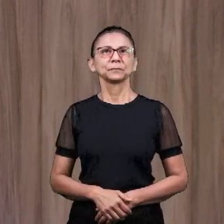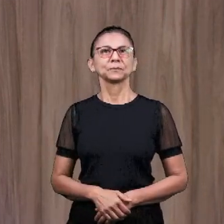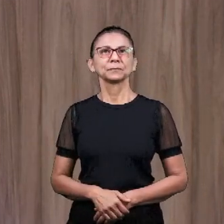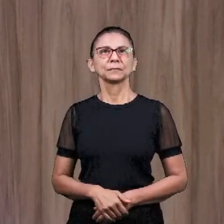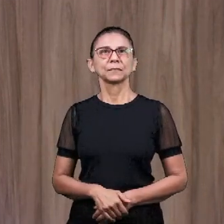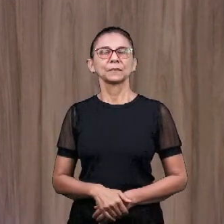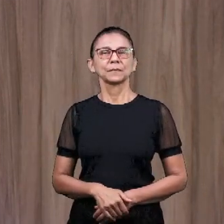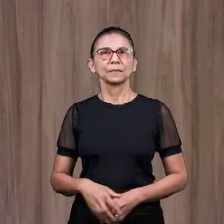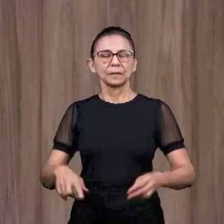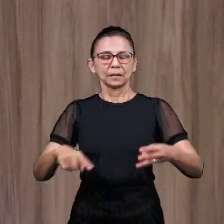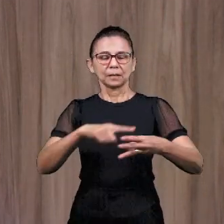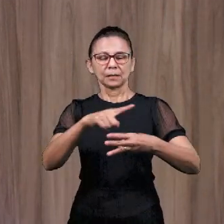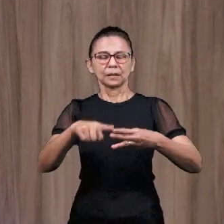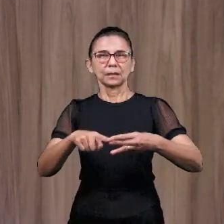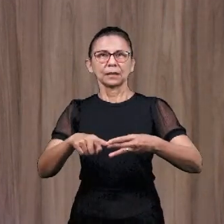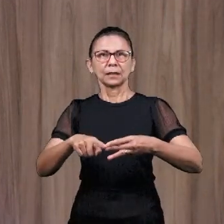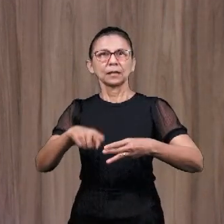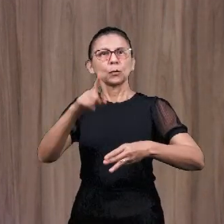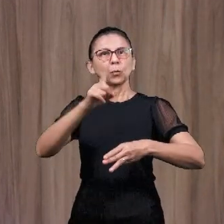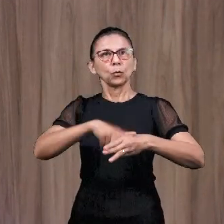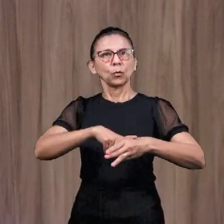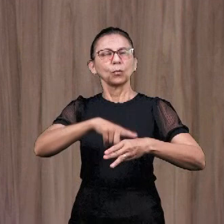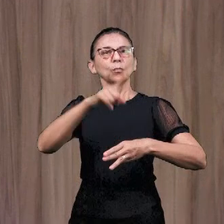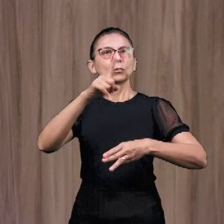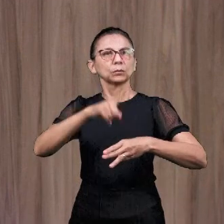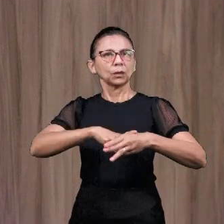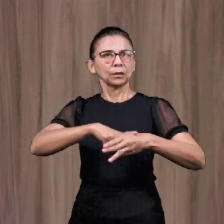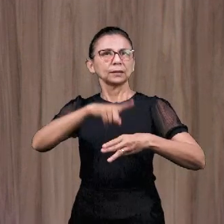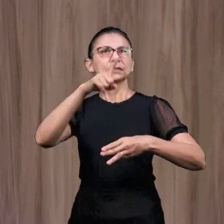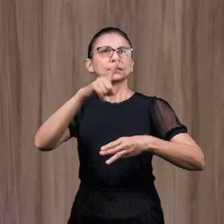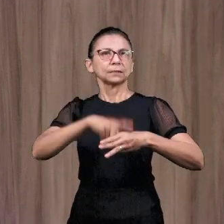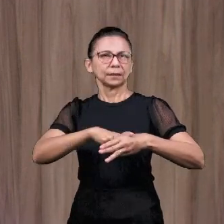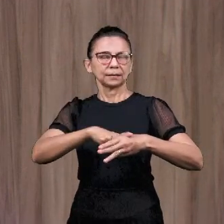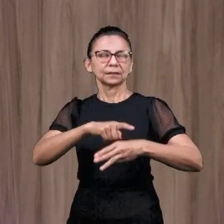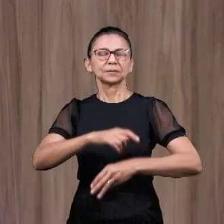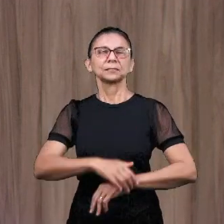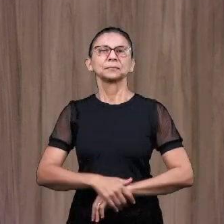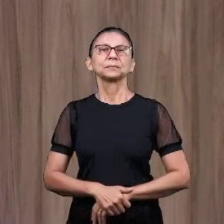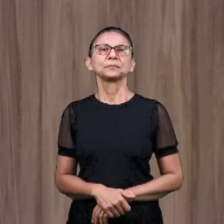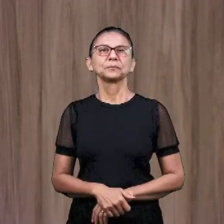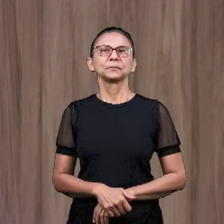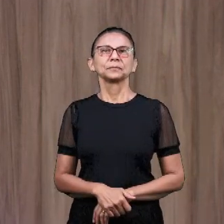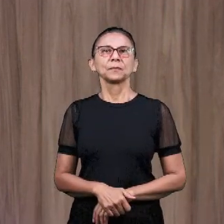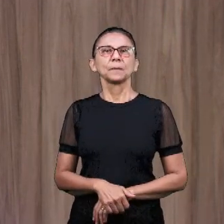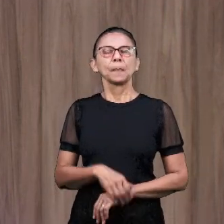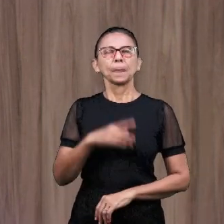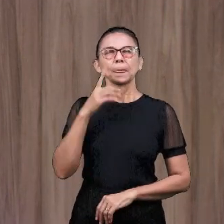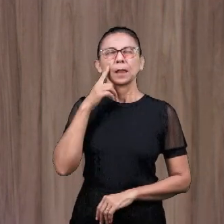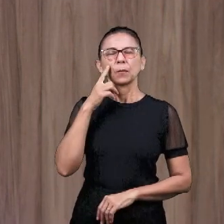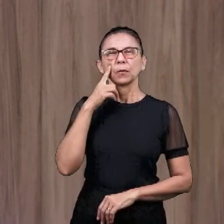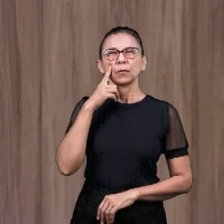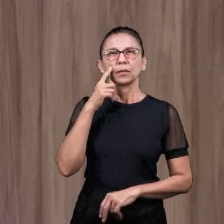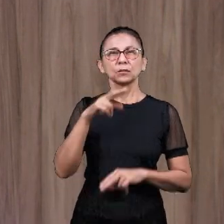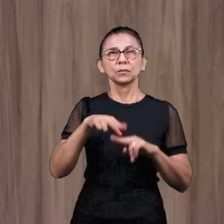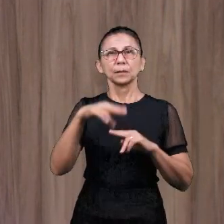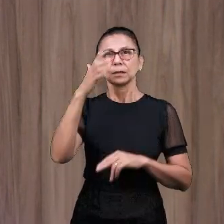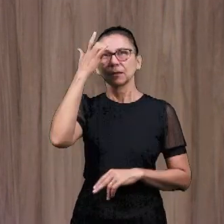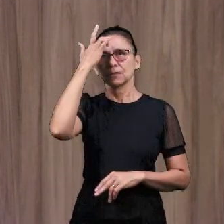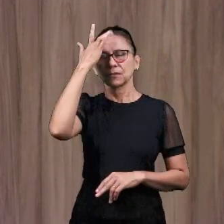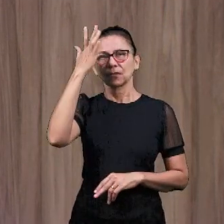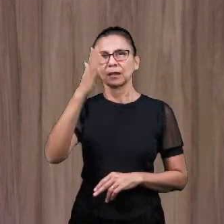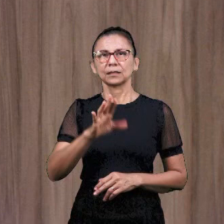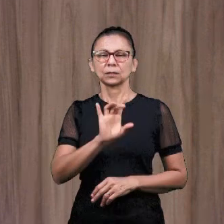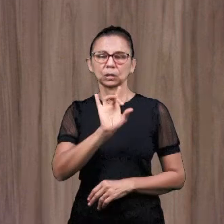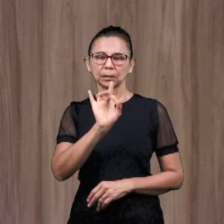Nous allons nous arrêter ici parce que, afin de simplifier, nous allons apprendre cette introduction simplifiée partie